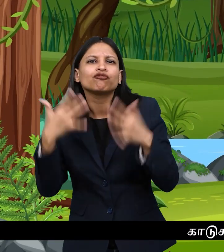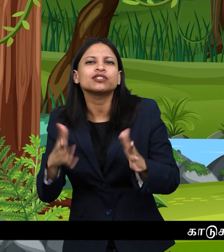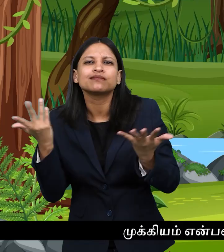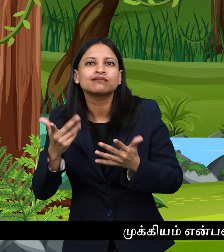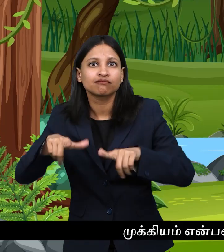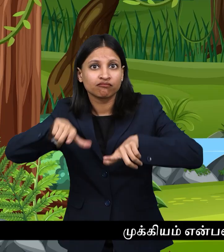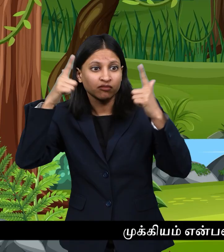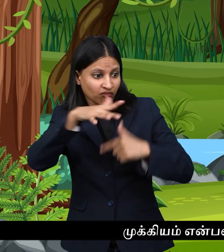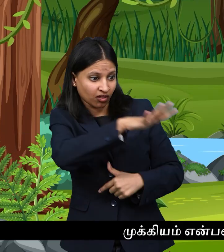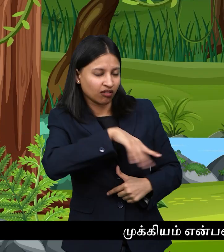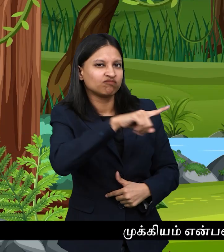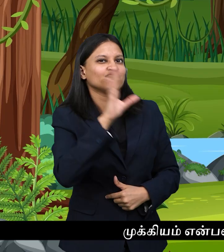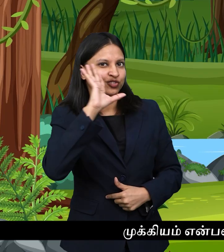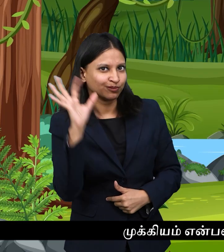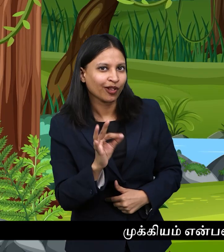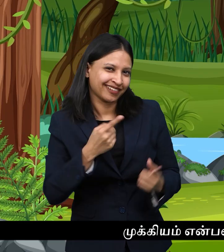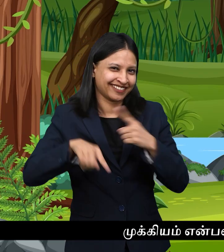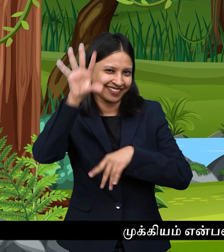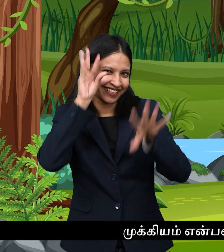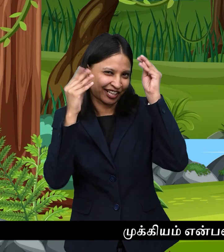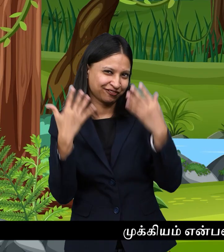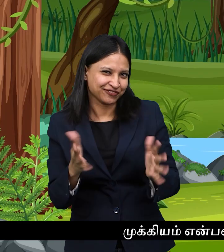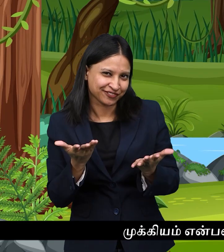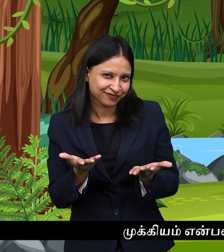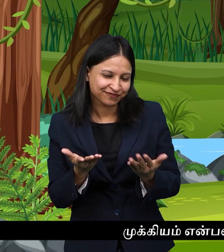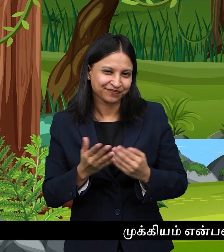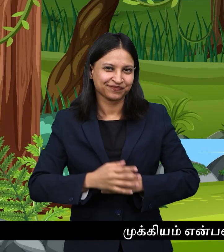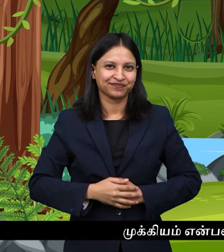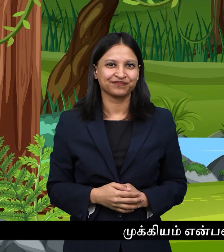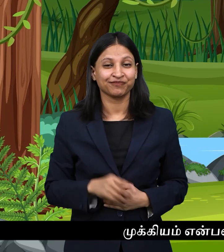நமக்கு எவ்வாறு முக்கியம் என்பதையும் அறிந்து கொண்டோம்.